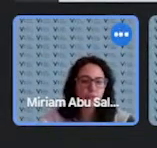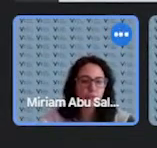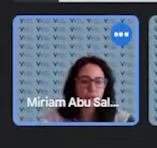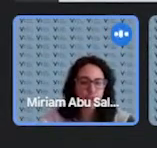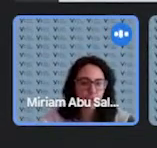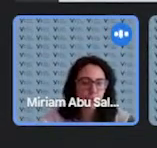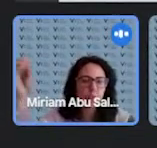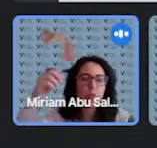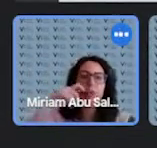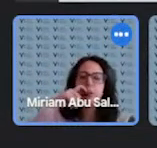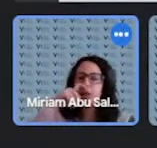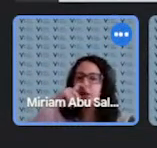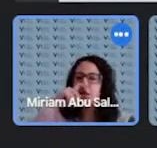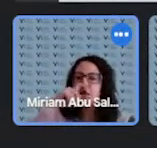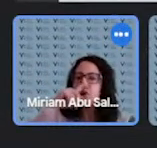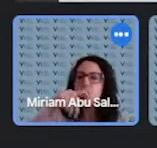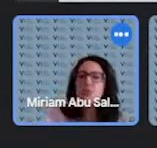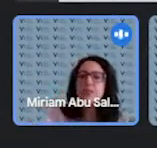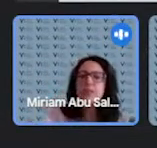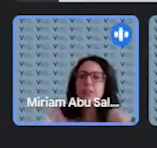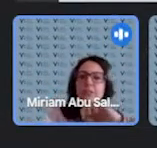il vostro ciclo.